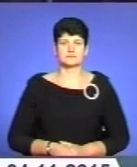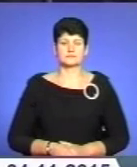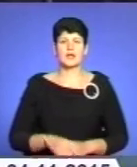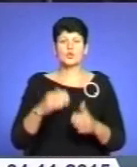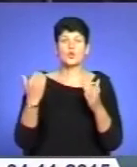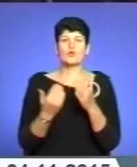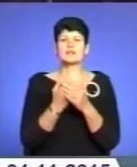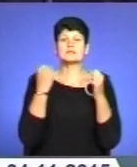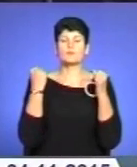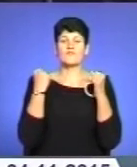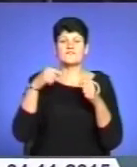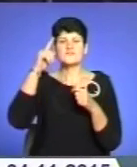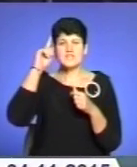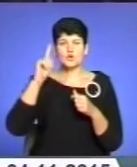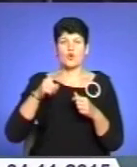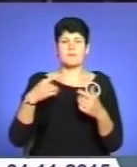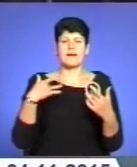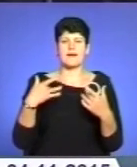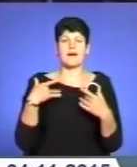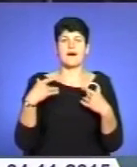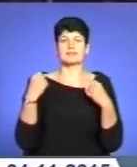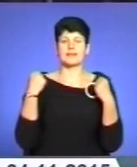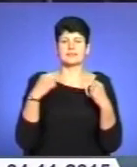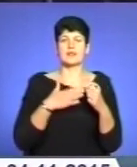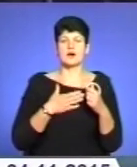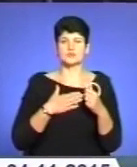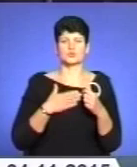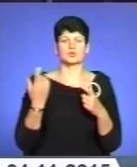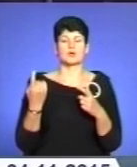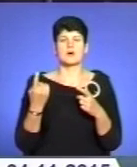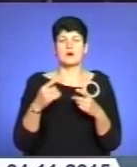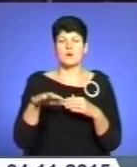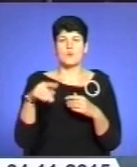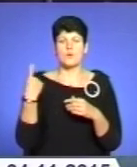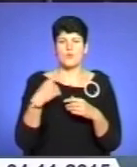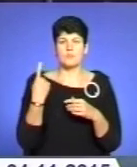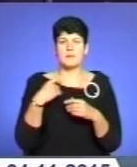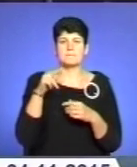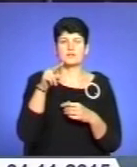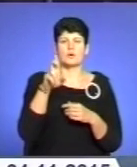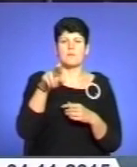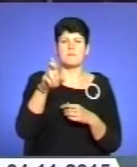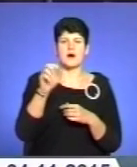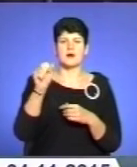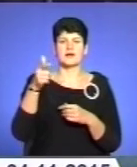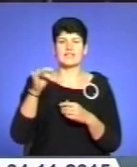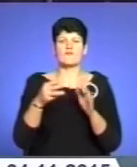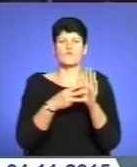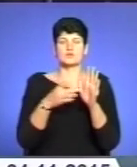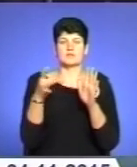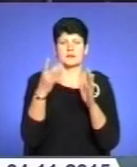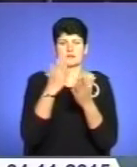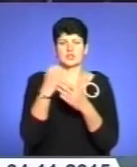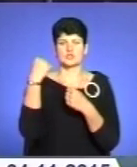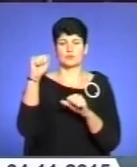І до новин спорту. Відомий атлет нашого краю, заслужений тренер України, майстер спорту міжнародного класу Петро Багрій уже восьме став чемпіоном світу